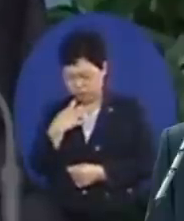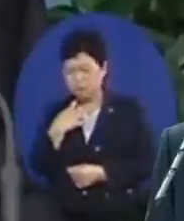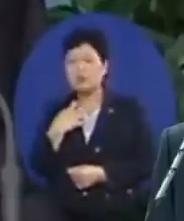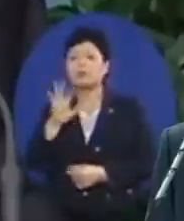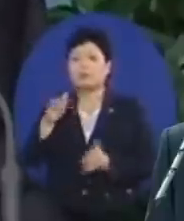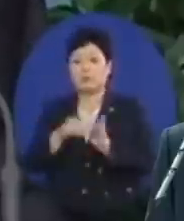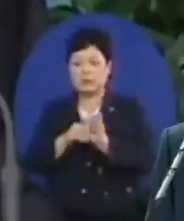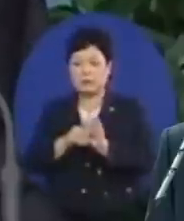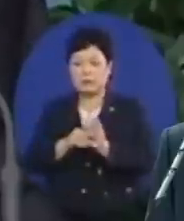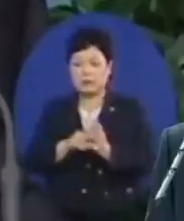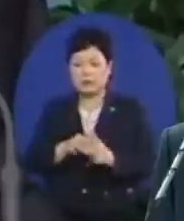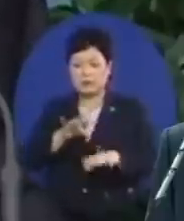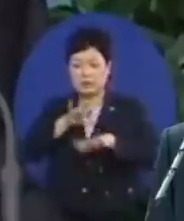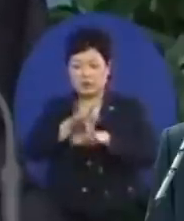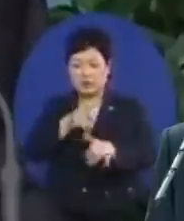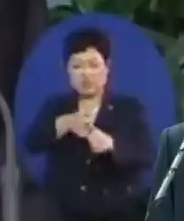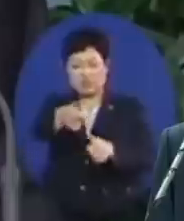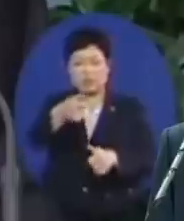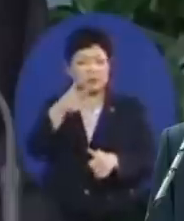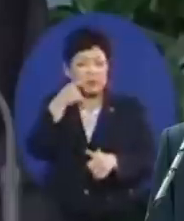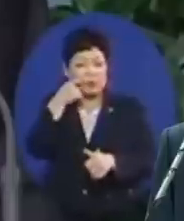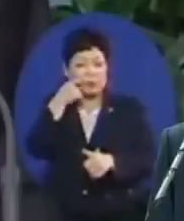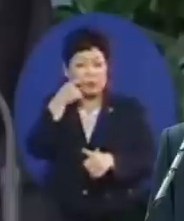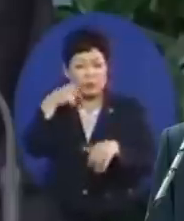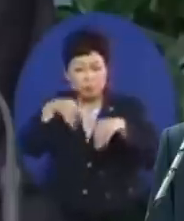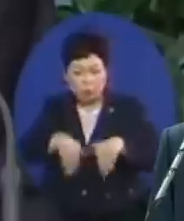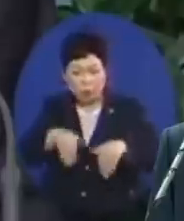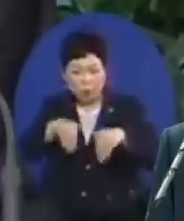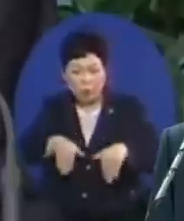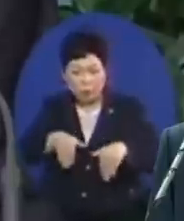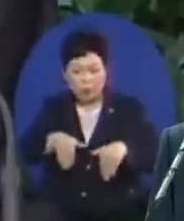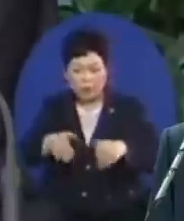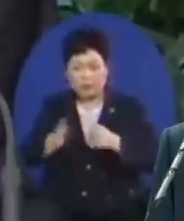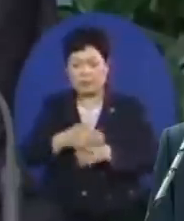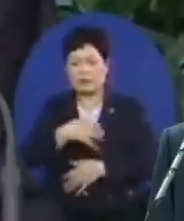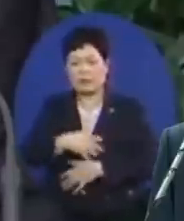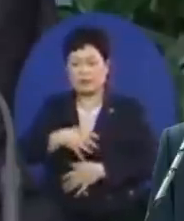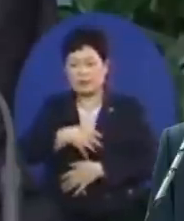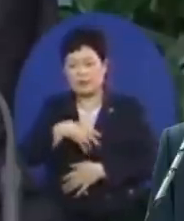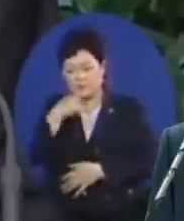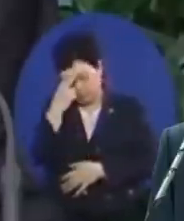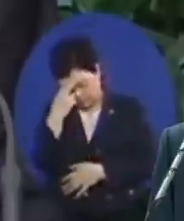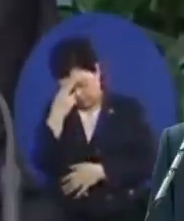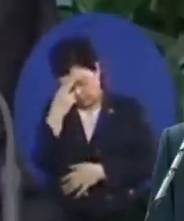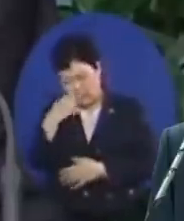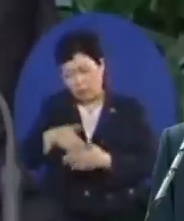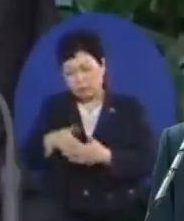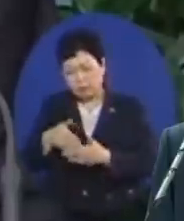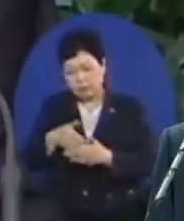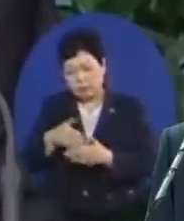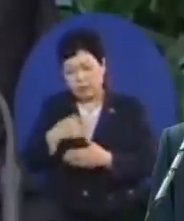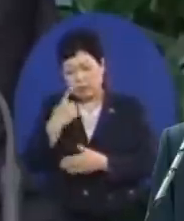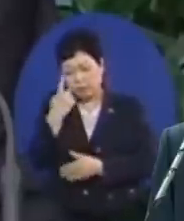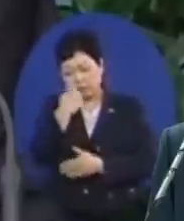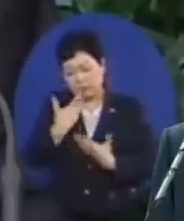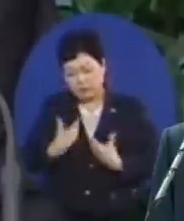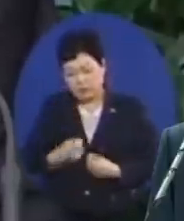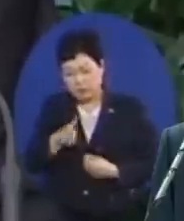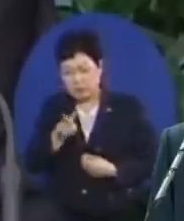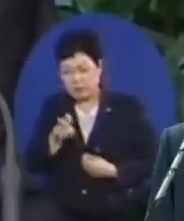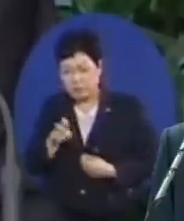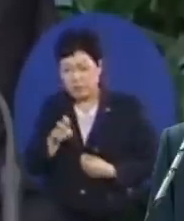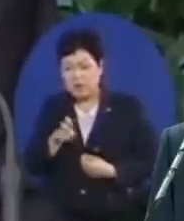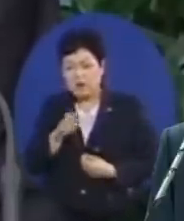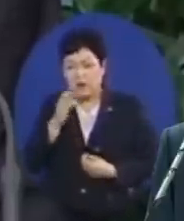이제는 귀신을 이기지 못하고 포로가 되므로 염려, 근심, 불안, 초조, 절망, 미움,